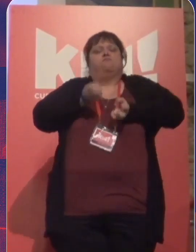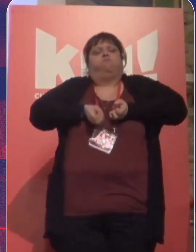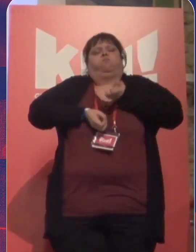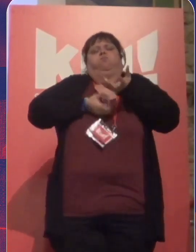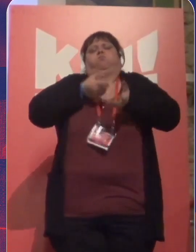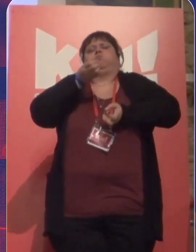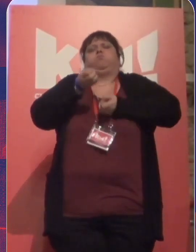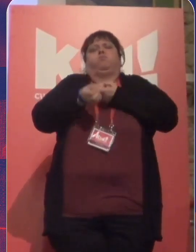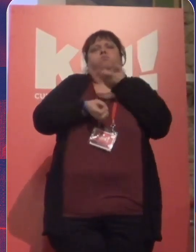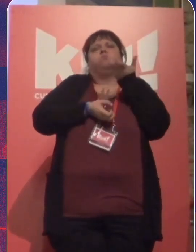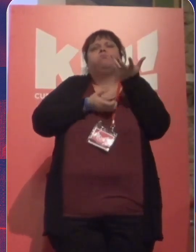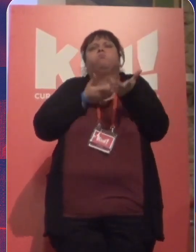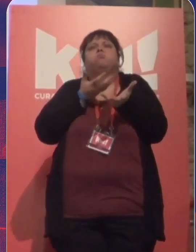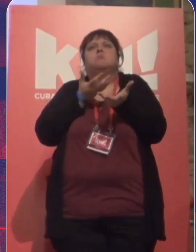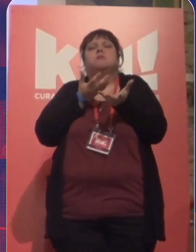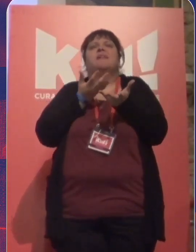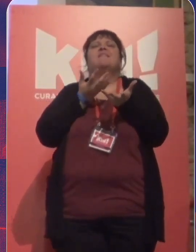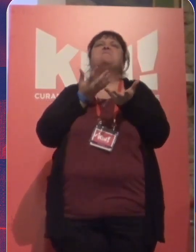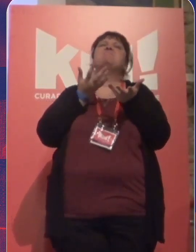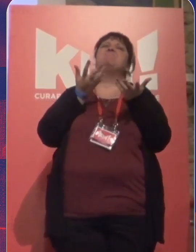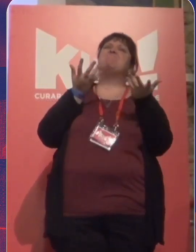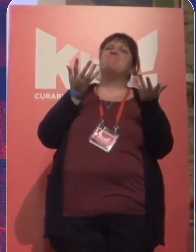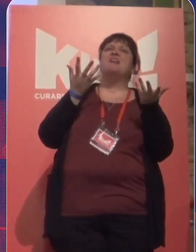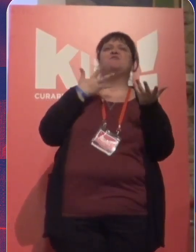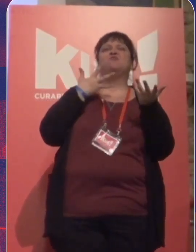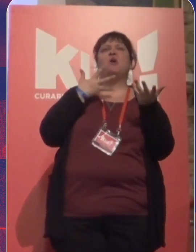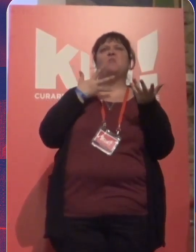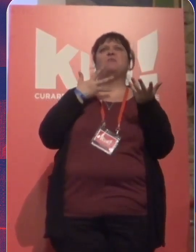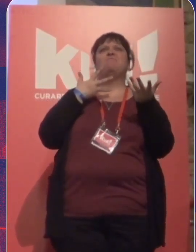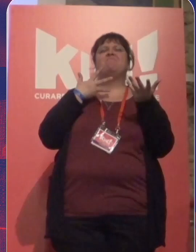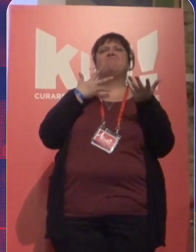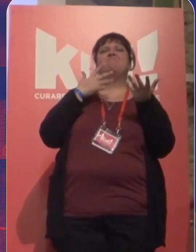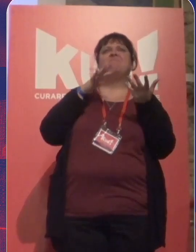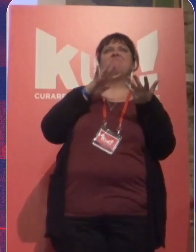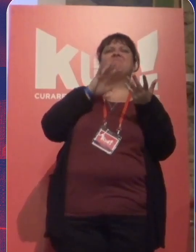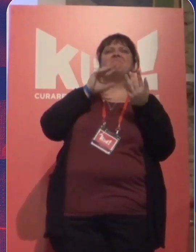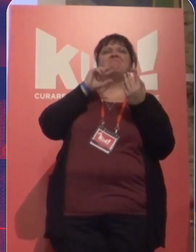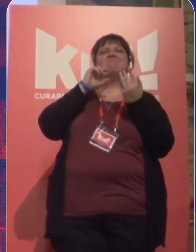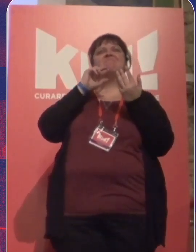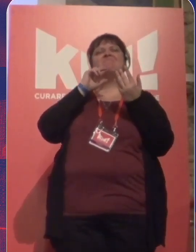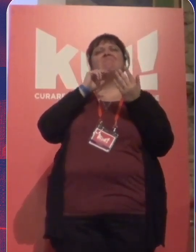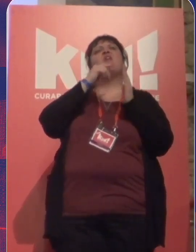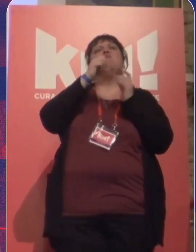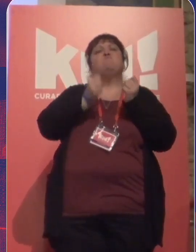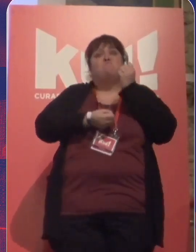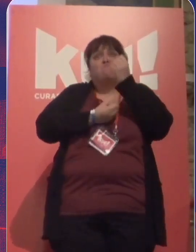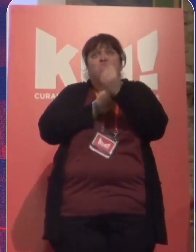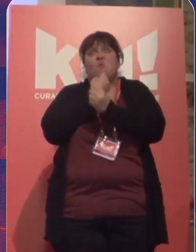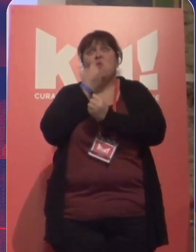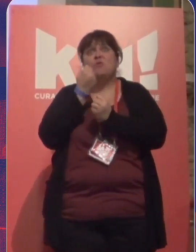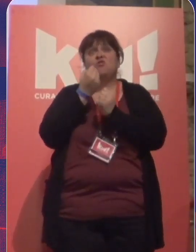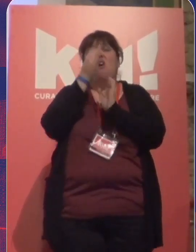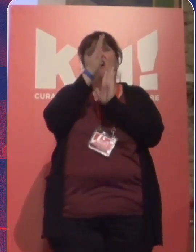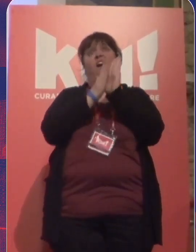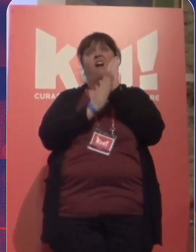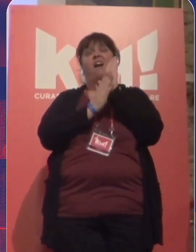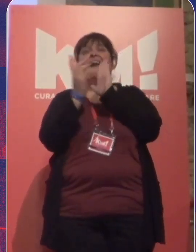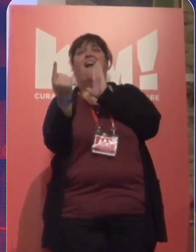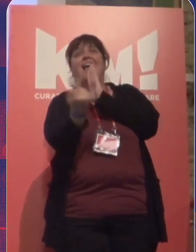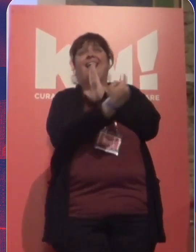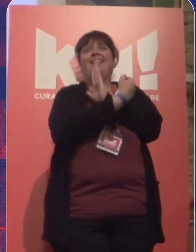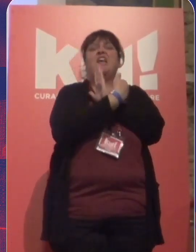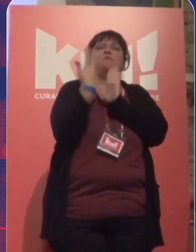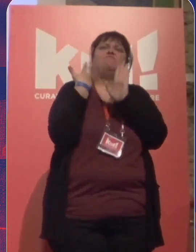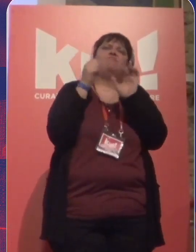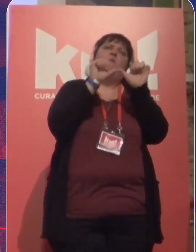esiste anche un'altra faccia della pulsione che non è quella del del flusso dell'energia della